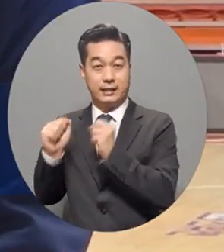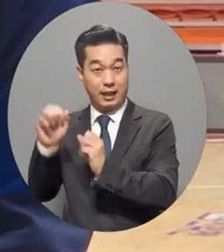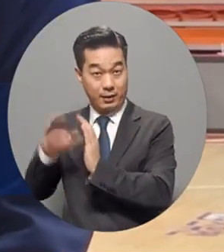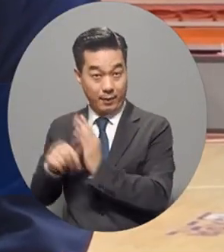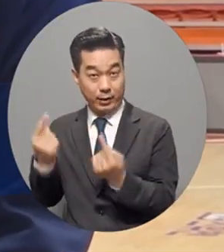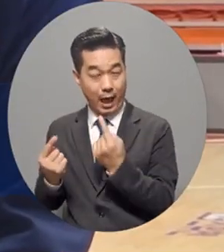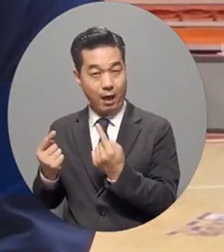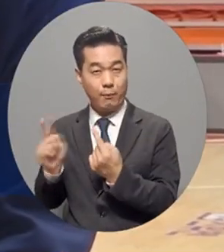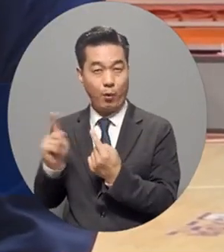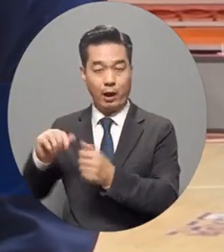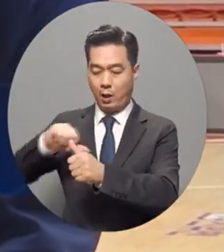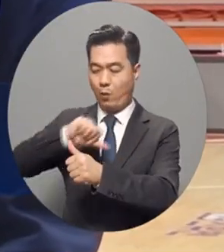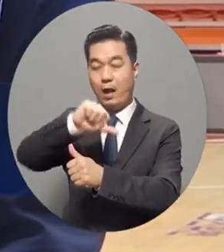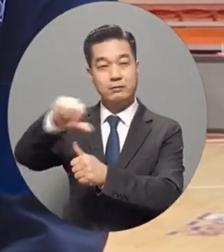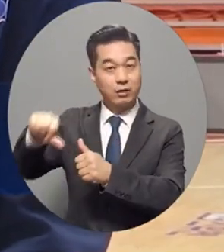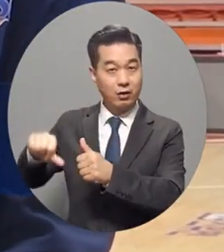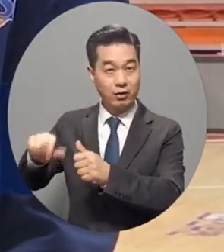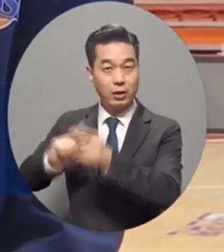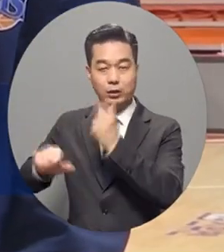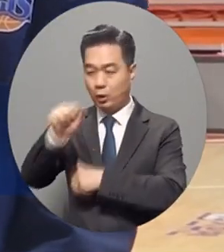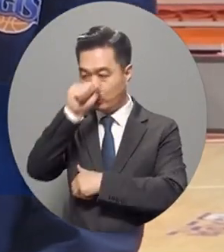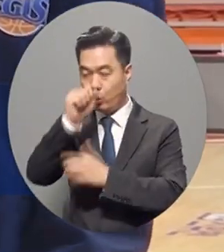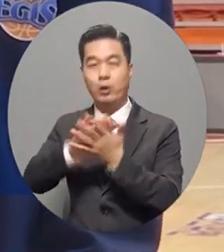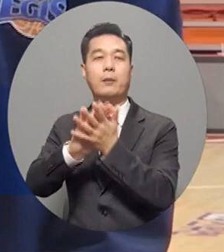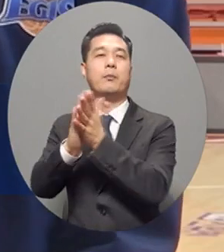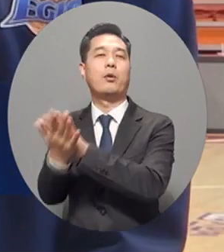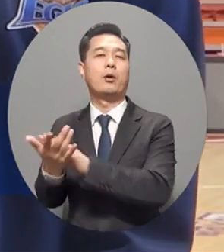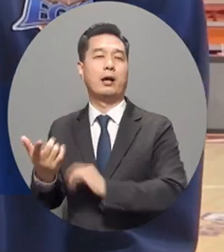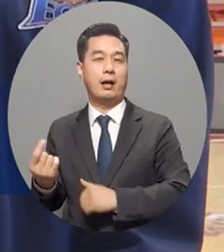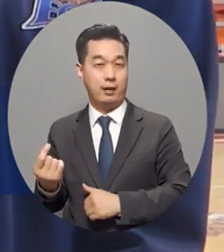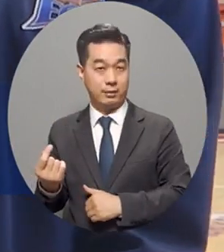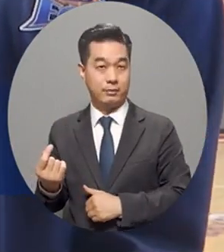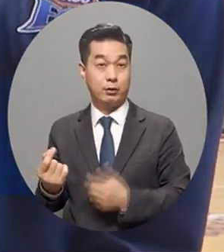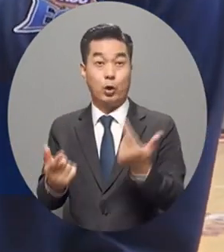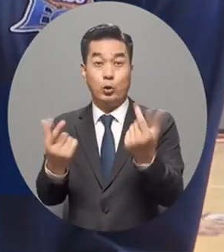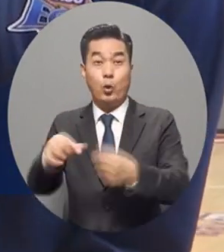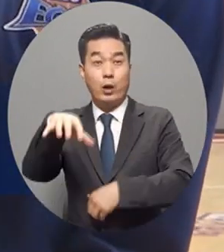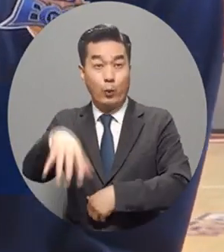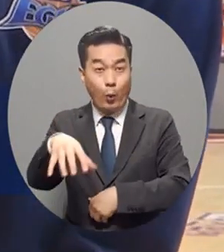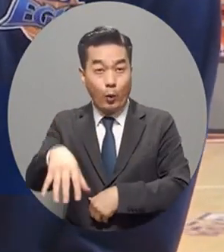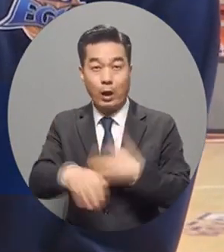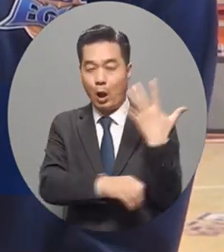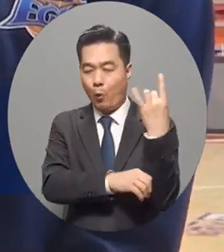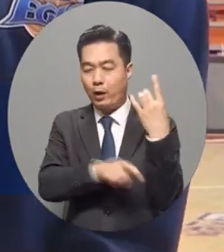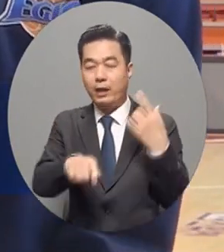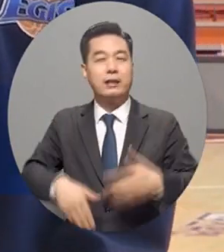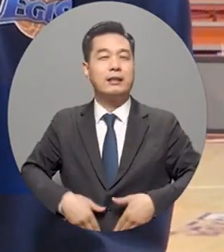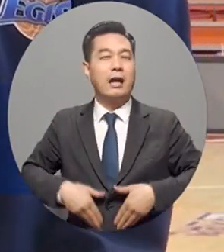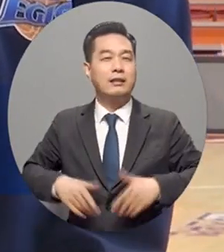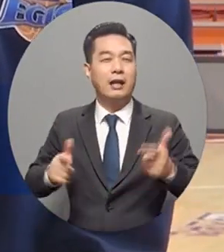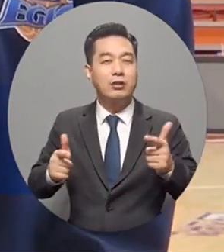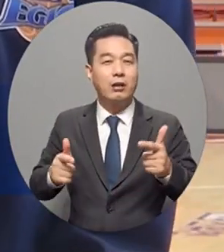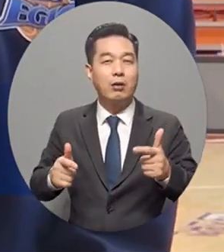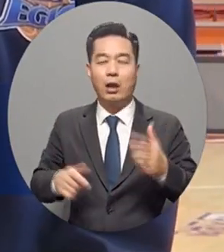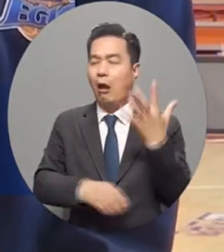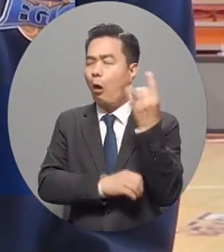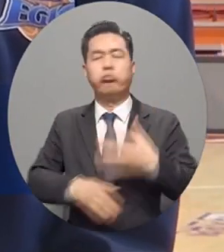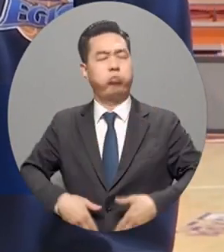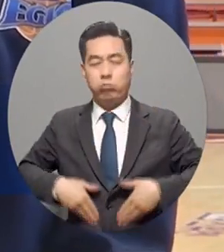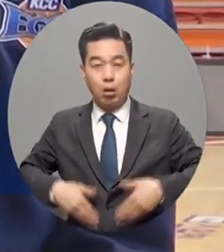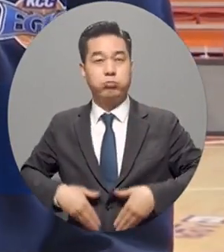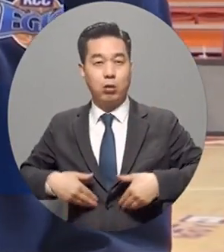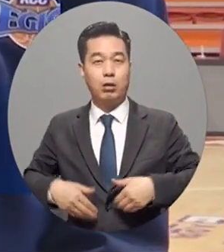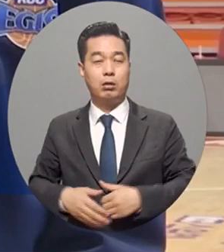뭔가 환경적인 부분이 되게 좋은 것 같아요. 네. 똑같은데 체육관? 아니 원래 따뜻하지도 않았고. 따뜻해. 원래 되게